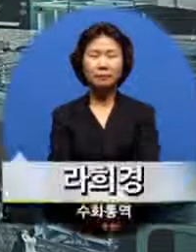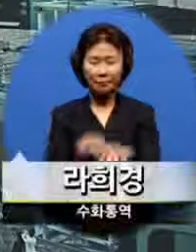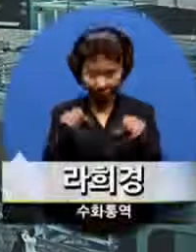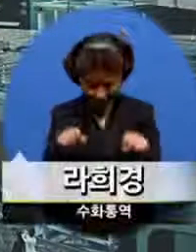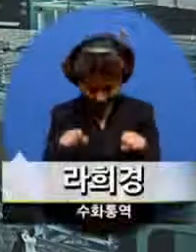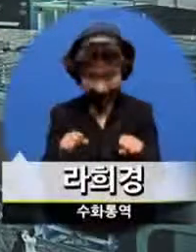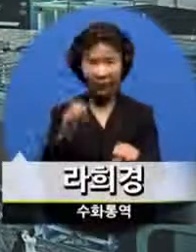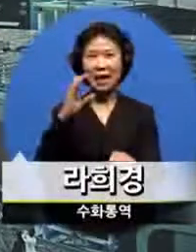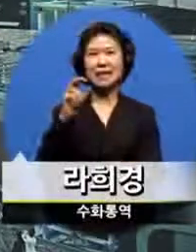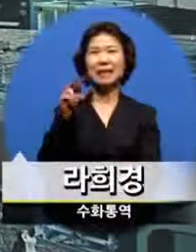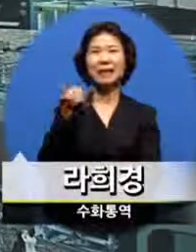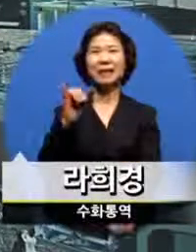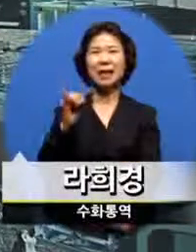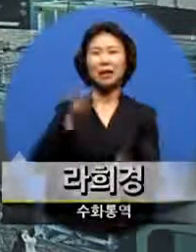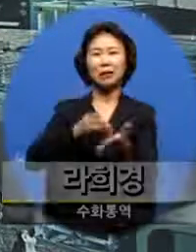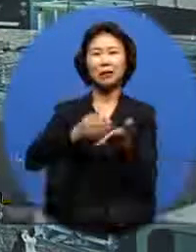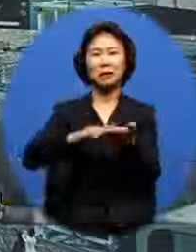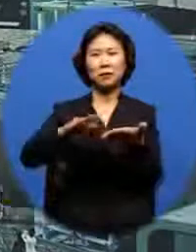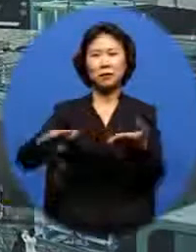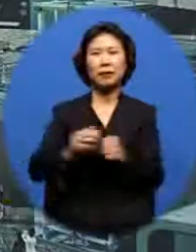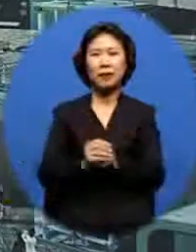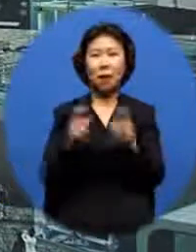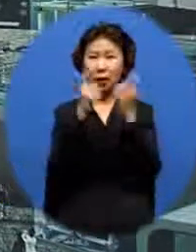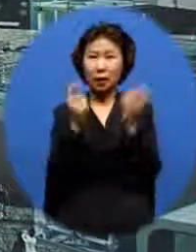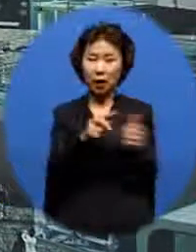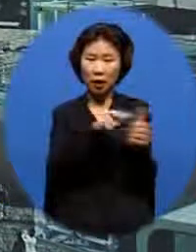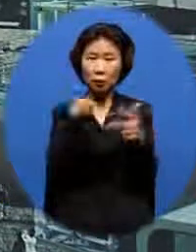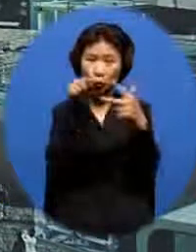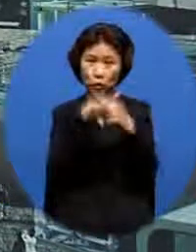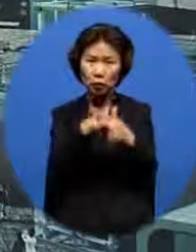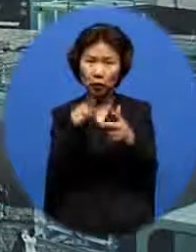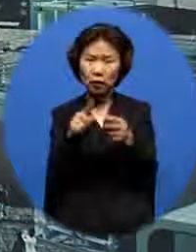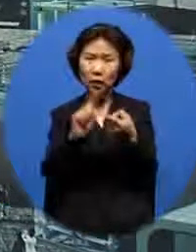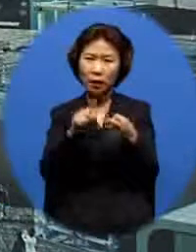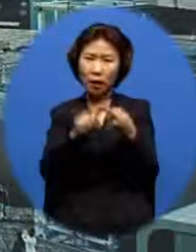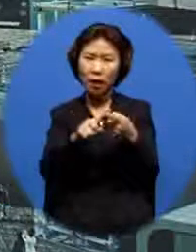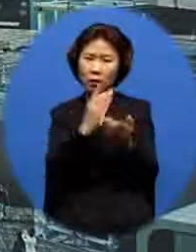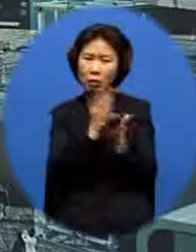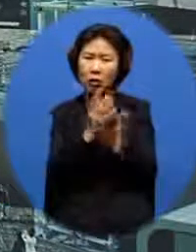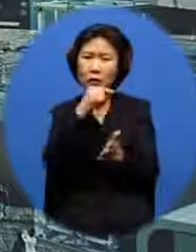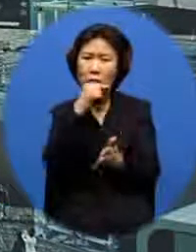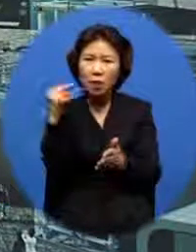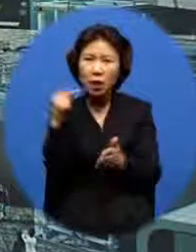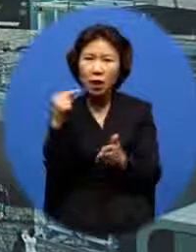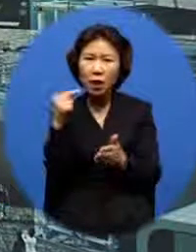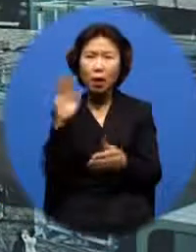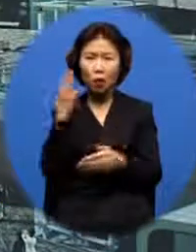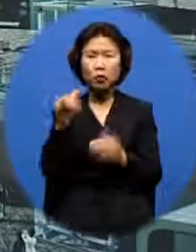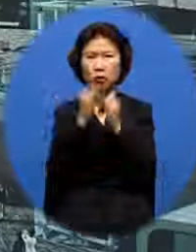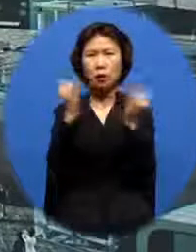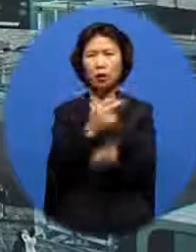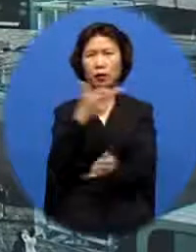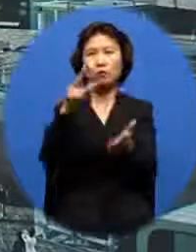안녕하십니까. CNI 주간뉴스입니다. 개인정보 유출과 그에 따른 다양한 유형의 피해가 요즘 우리 사회에 큰